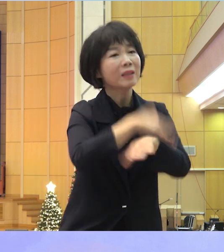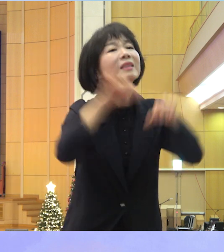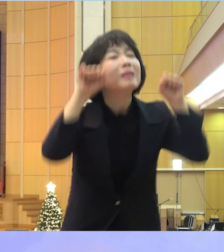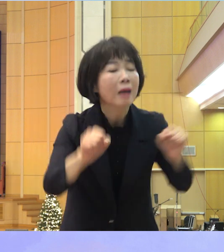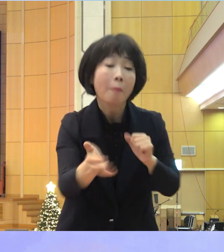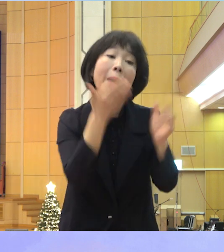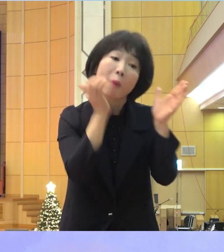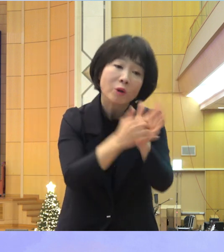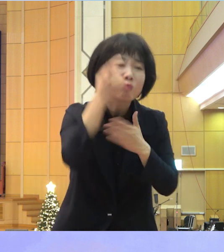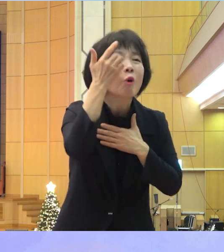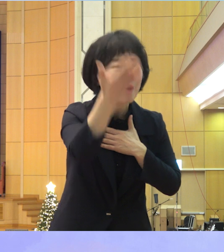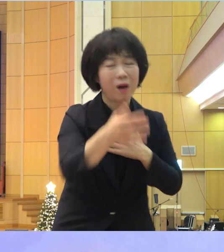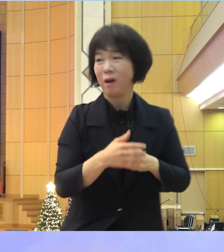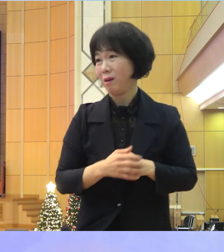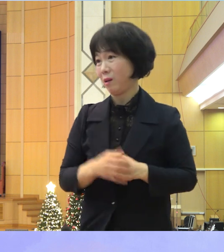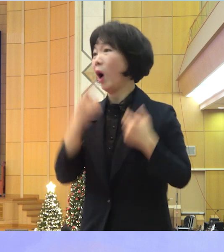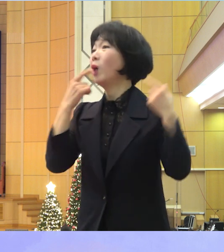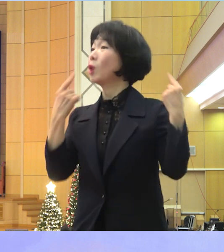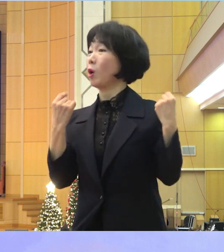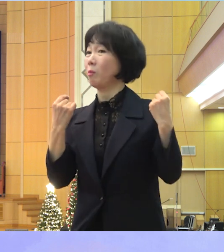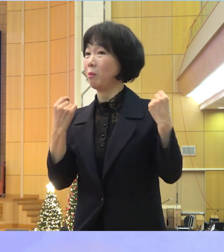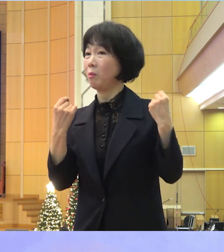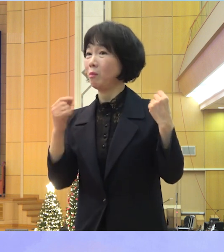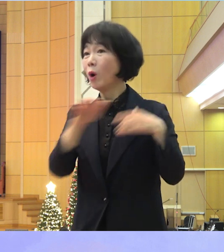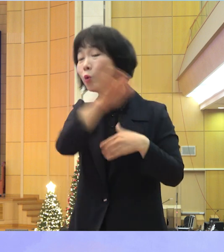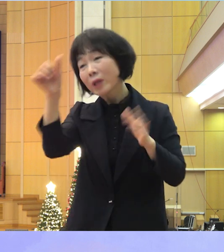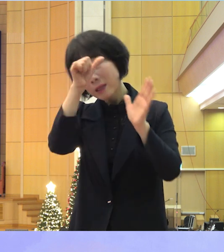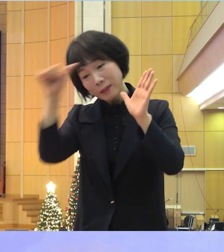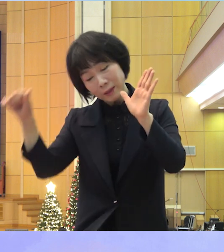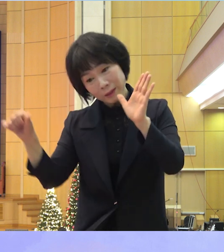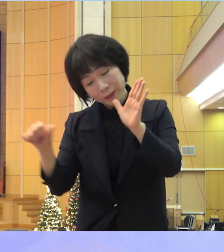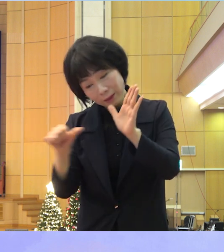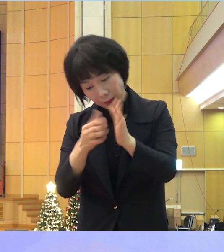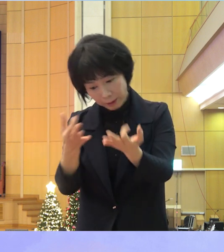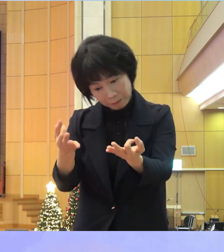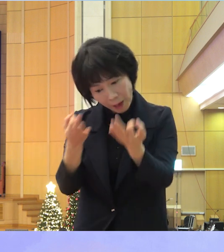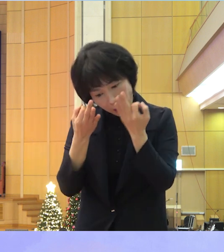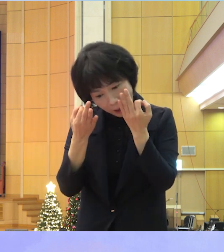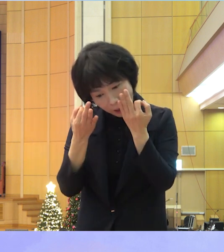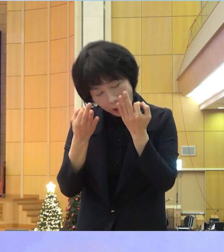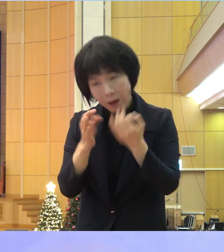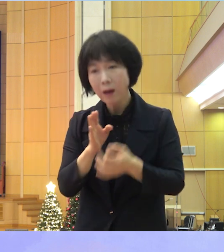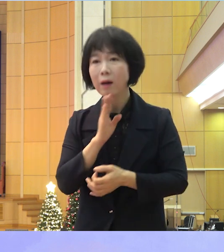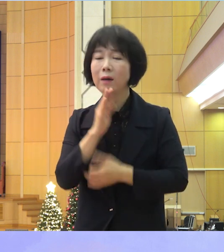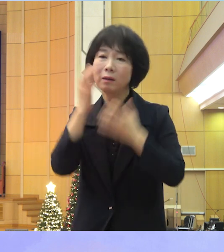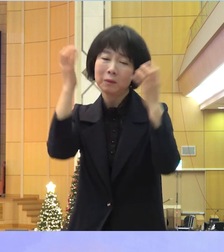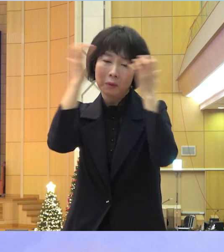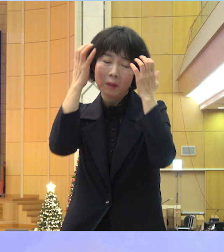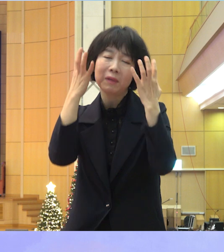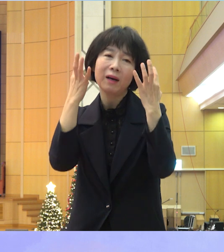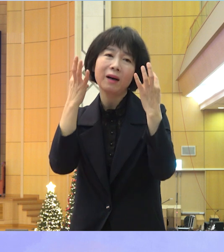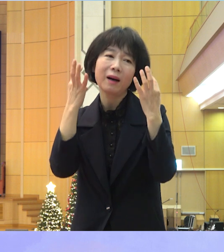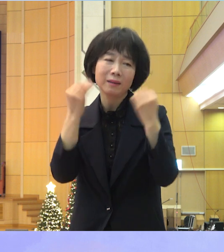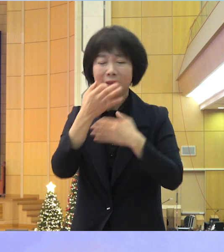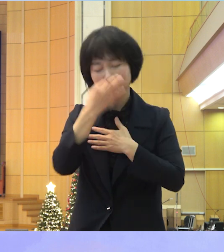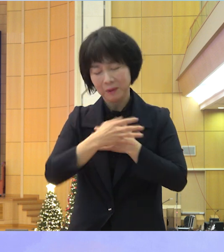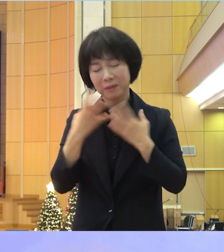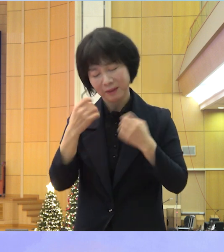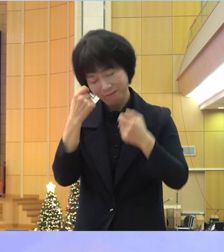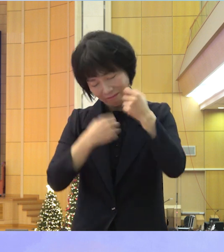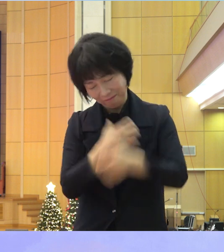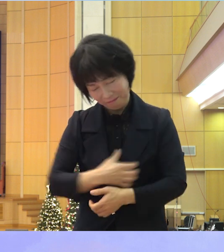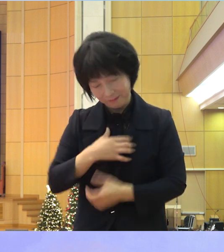이렇게 우리 인생은 한마디로 세상적으로도 고난으로 시작해서 고난으로